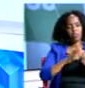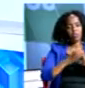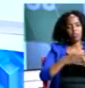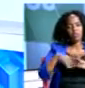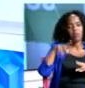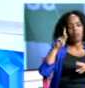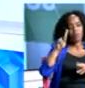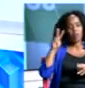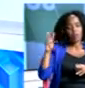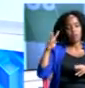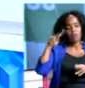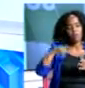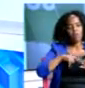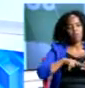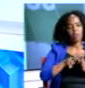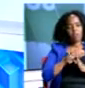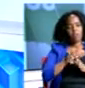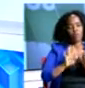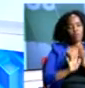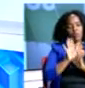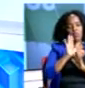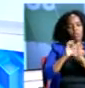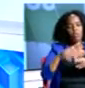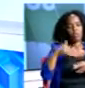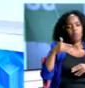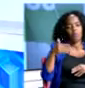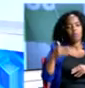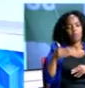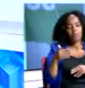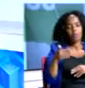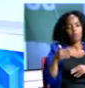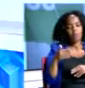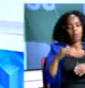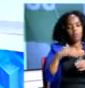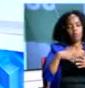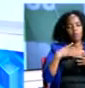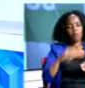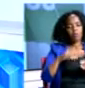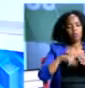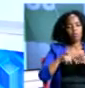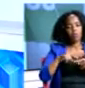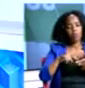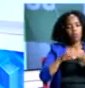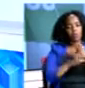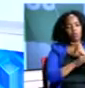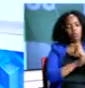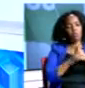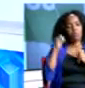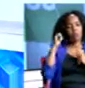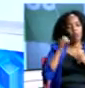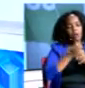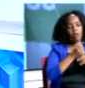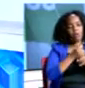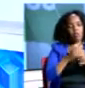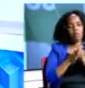kun. Chaayinaatti mul'atee guddatee to'atteetti yaada jedhamu keessa yeroo galuu jalqabnu biyyoonni biraa qabamanii biyyoonni